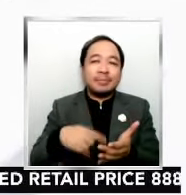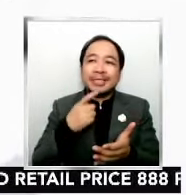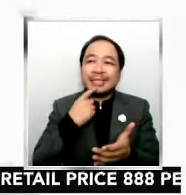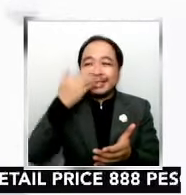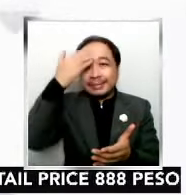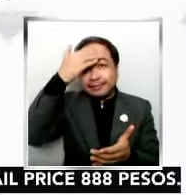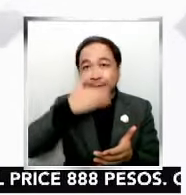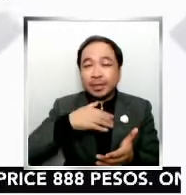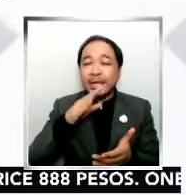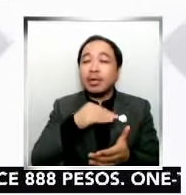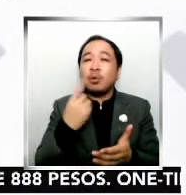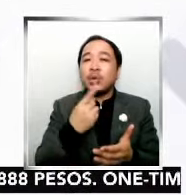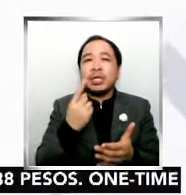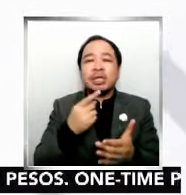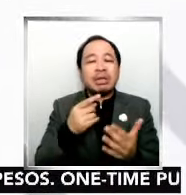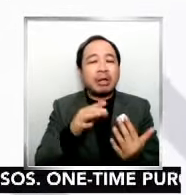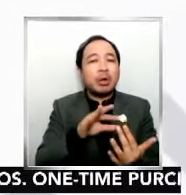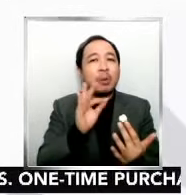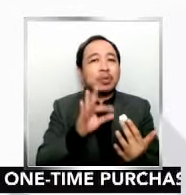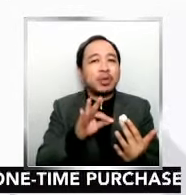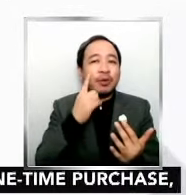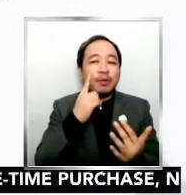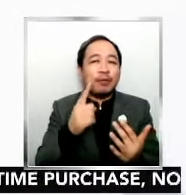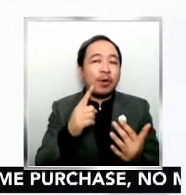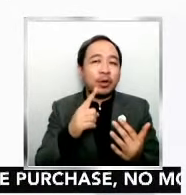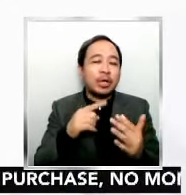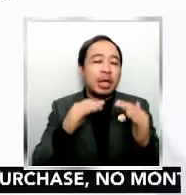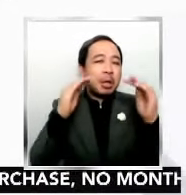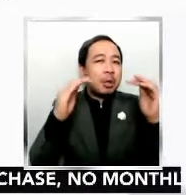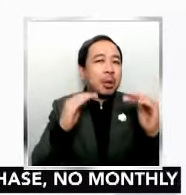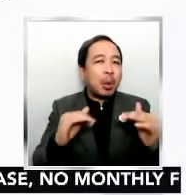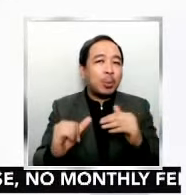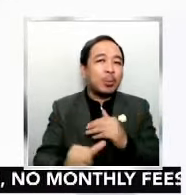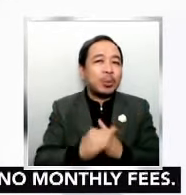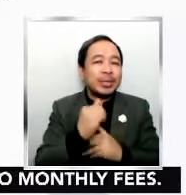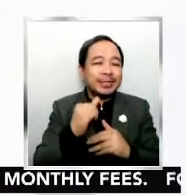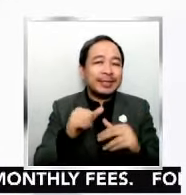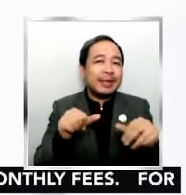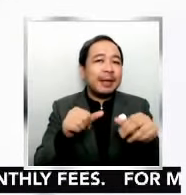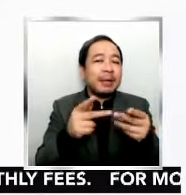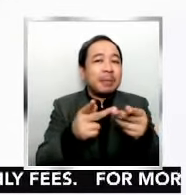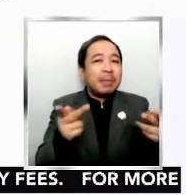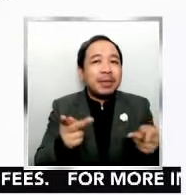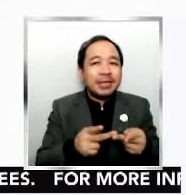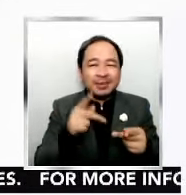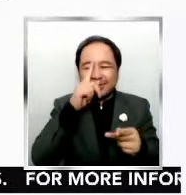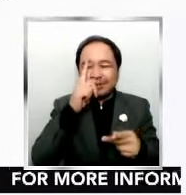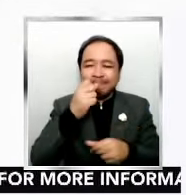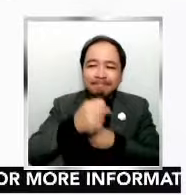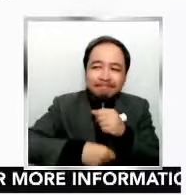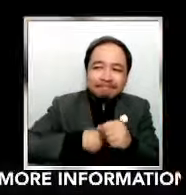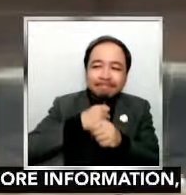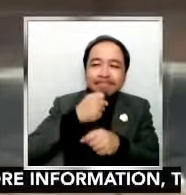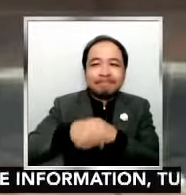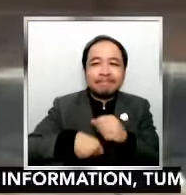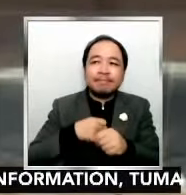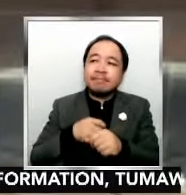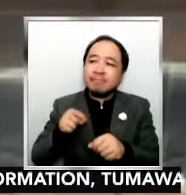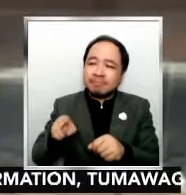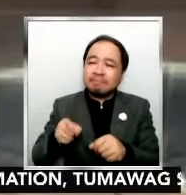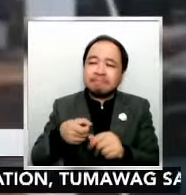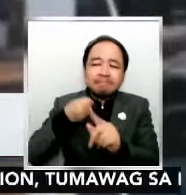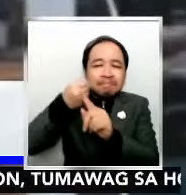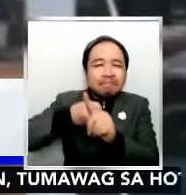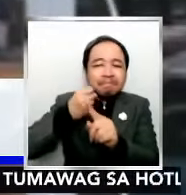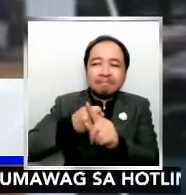low-risk areas dahil sobrang pahirap na ito sa ating mga kababayan. Matagal na raw niyang pinaglalaban na alisin na ito. Ito yung